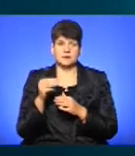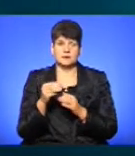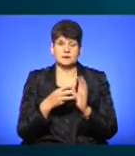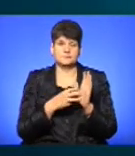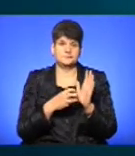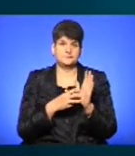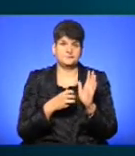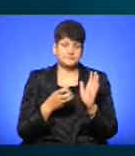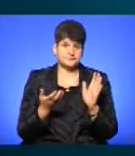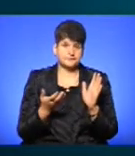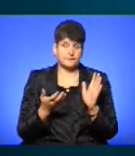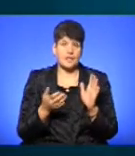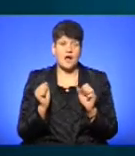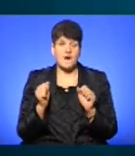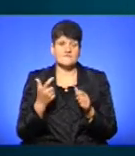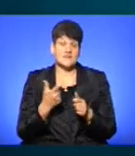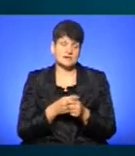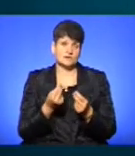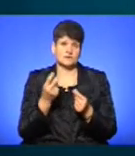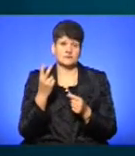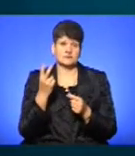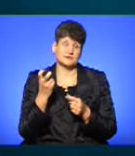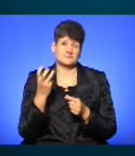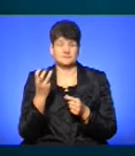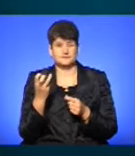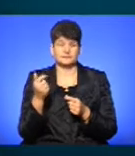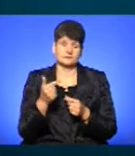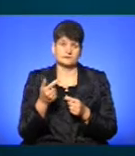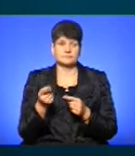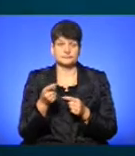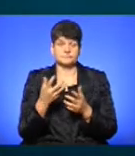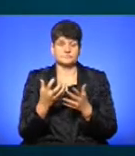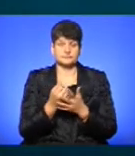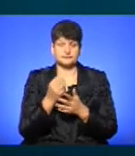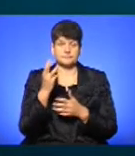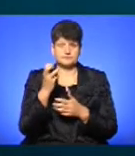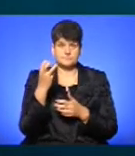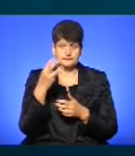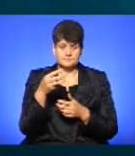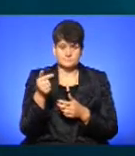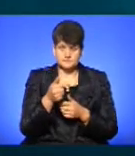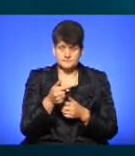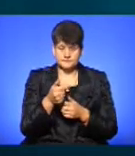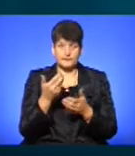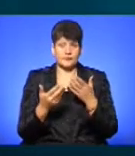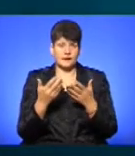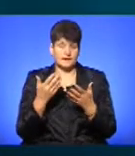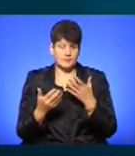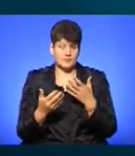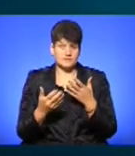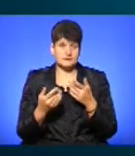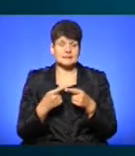2800 гривень, а вакцина ж сама коштує 200-300 гривень. От в Тернополі ми знайшли за 330 гривень, але все ж таки